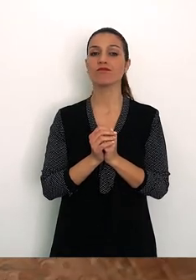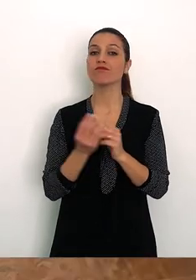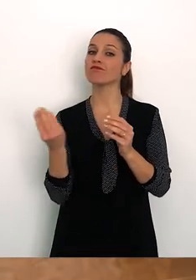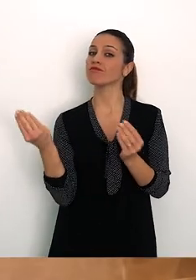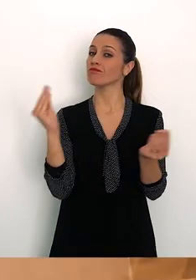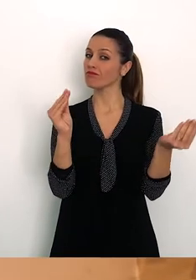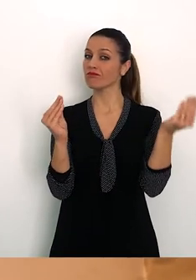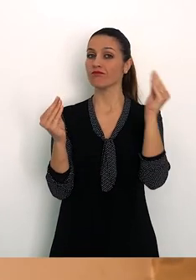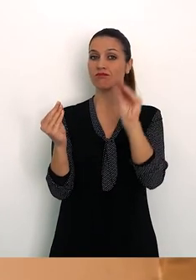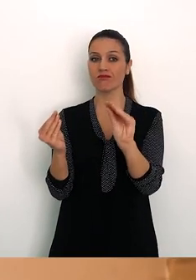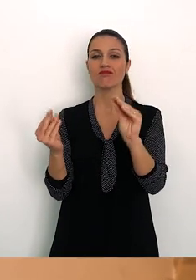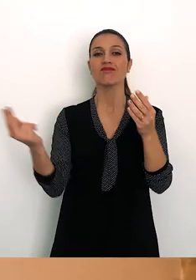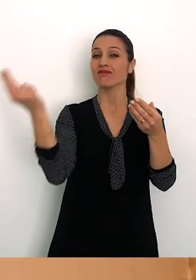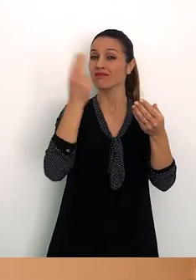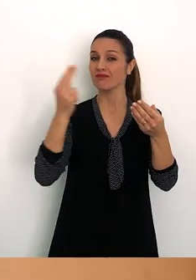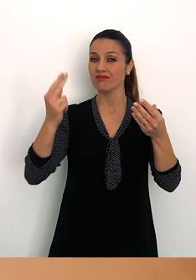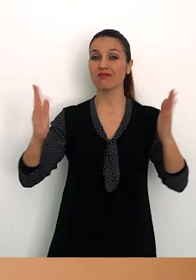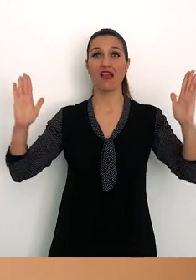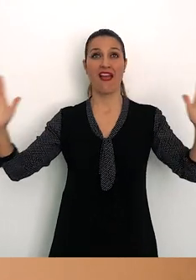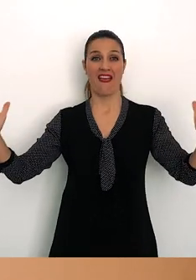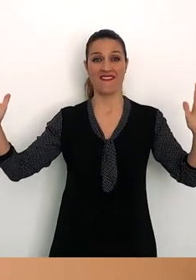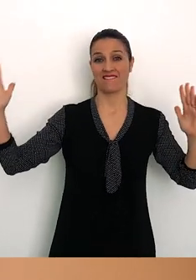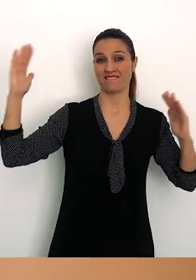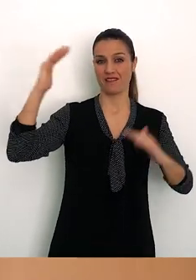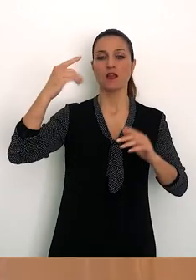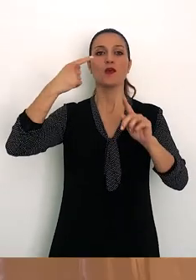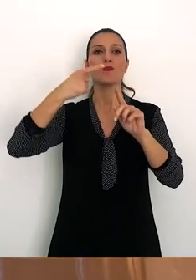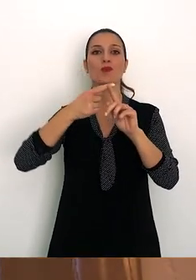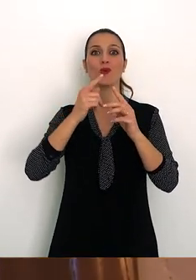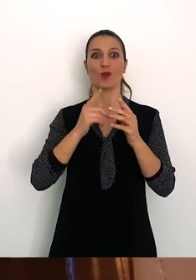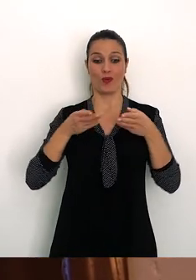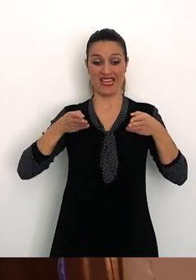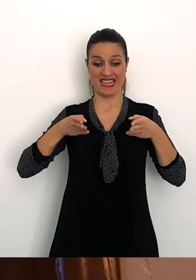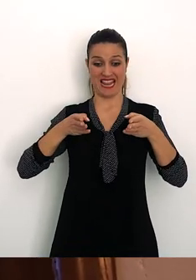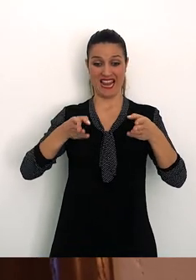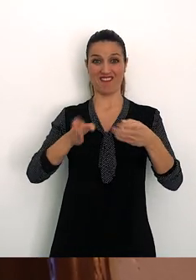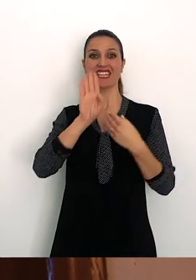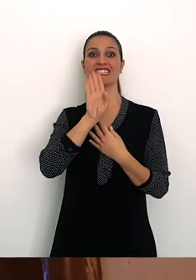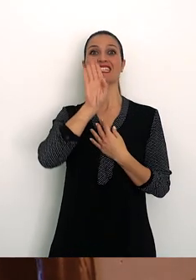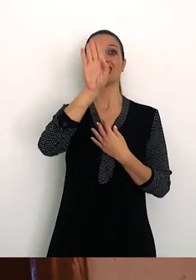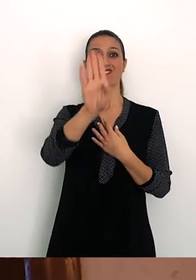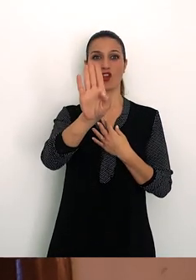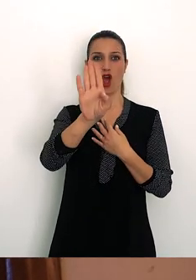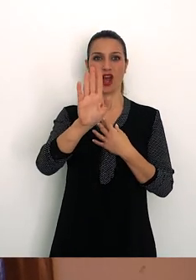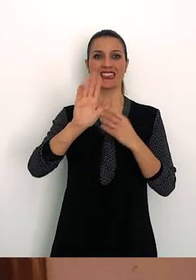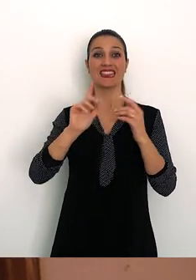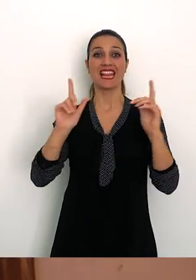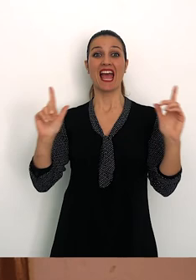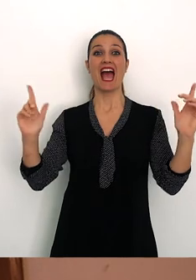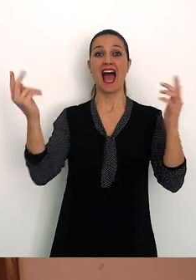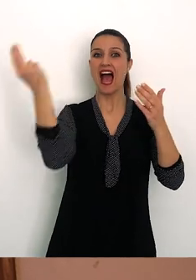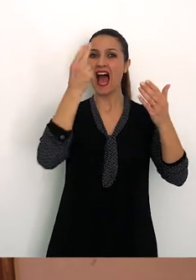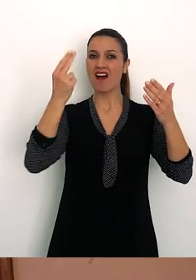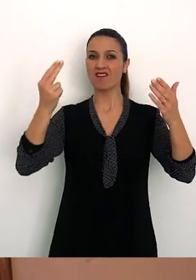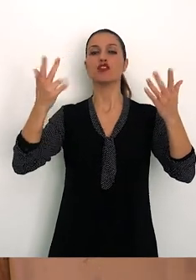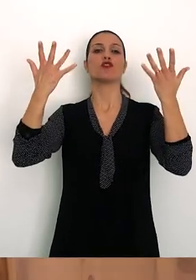Venne arricchita con tele di notevoli dimensioni e venne completata l'opera di affresco che dona ancora oggi un invidiabile fascino all'intera